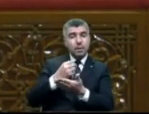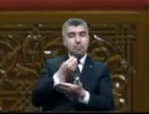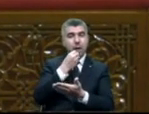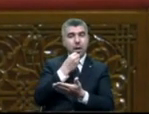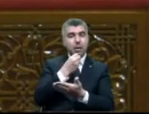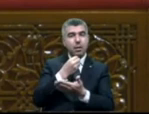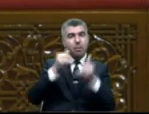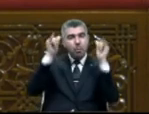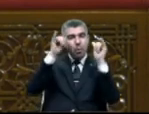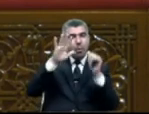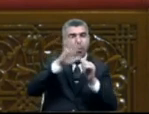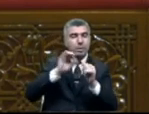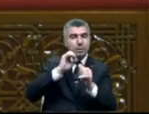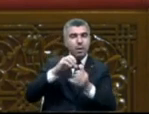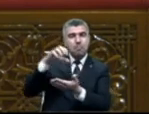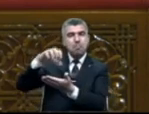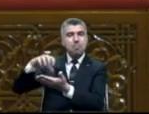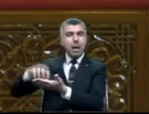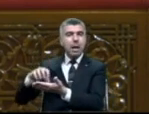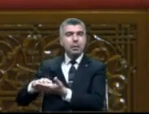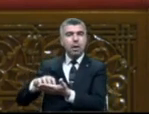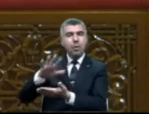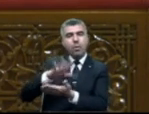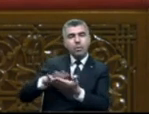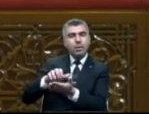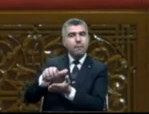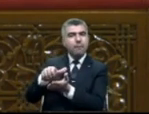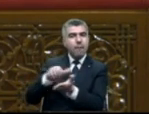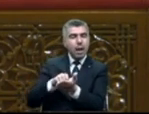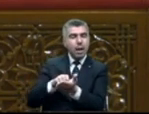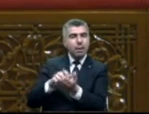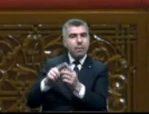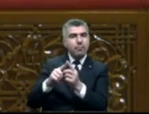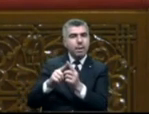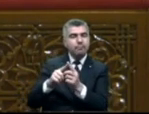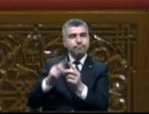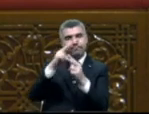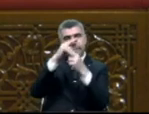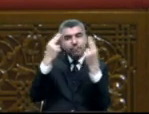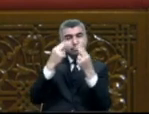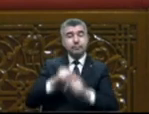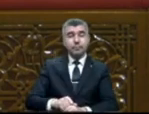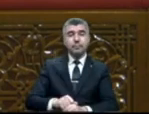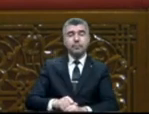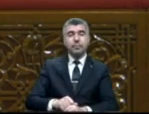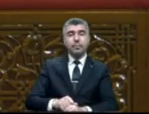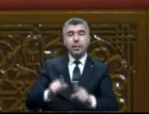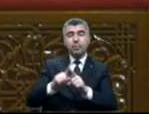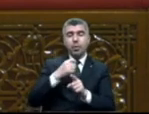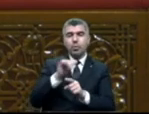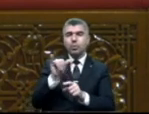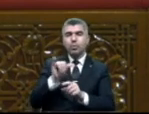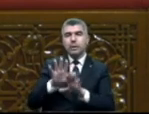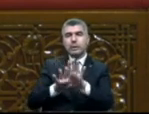والأعلاف بعد الاختلالات في عدد من المناطق مما يجعل بعض الفلاحين مستائين من هذه العملية. إذا نسألكم سيد الوزير المحترم، ما هي